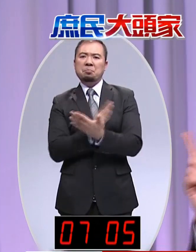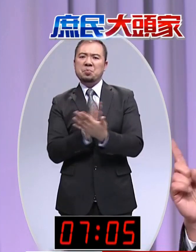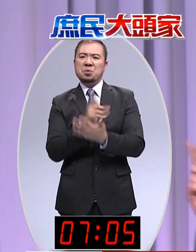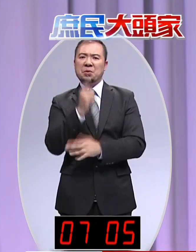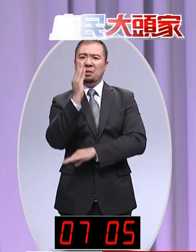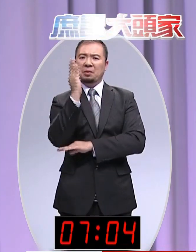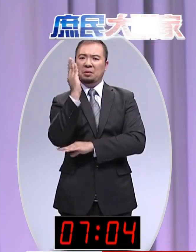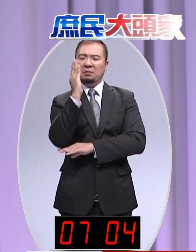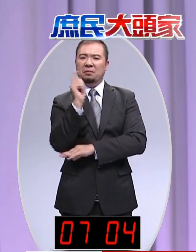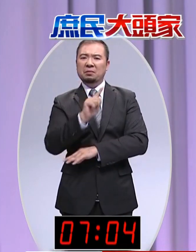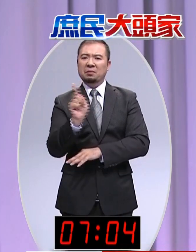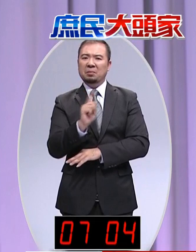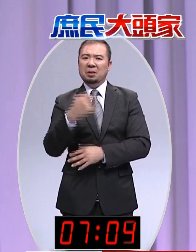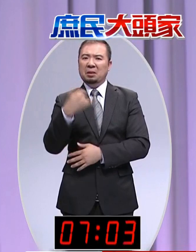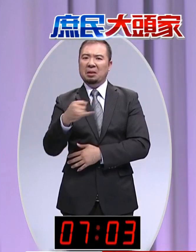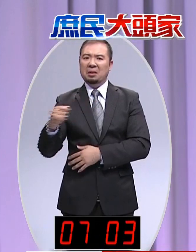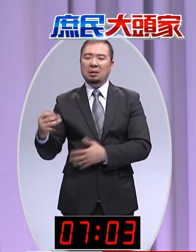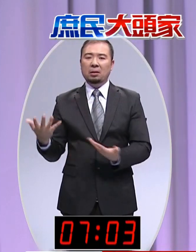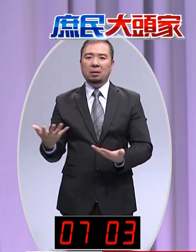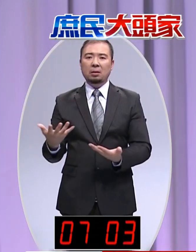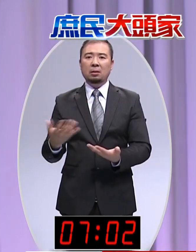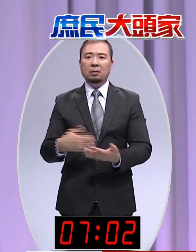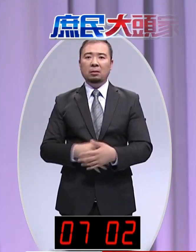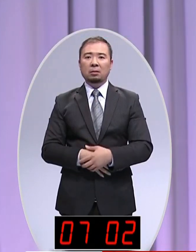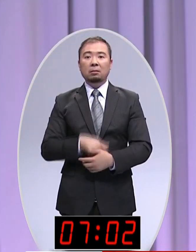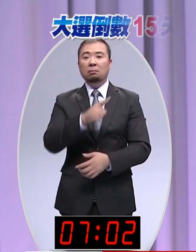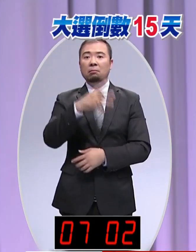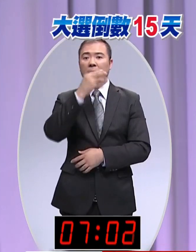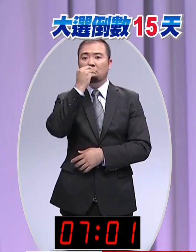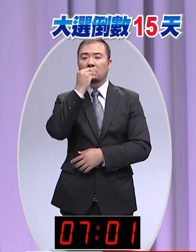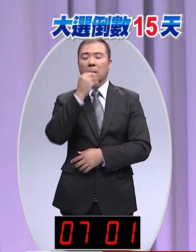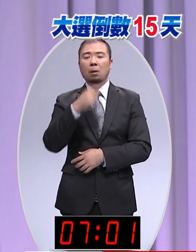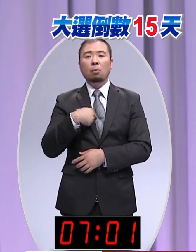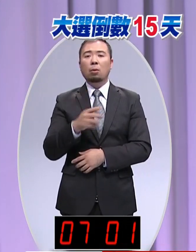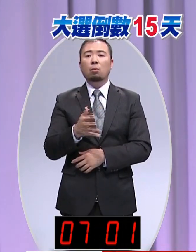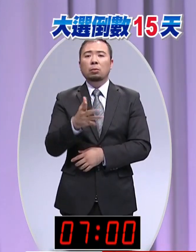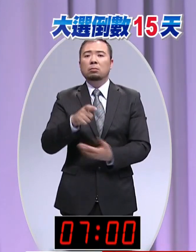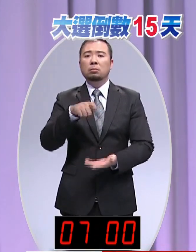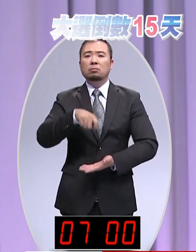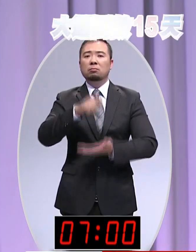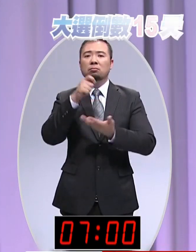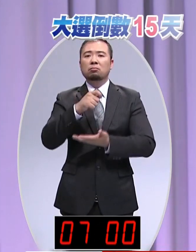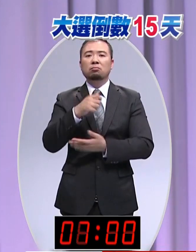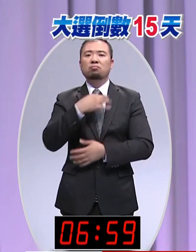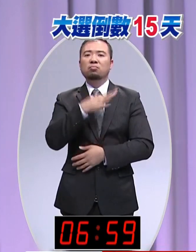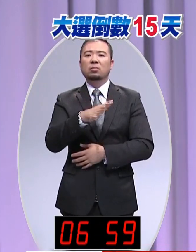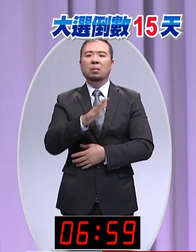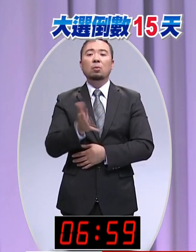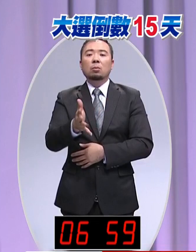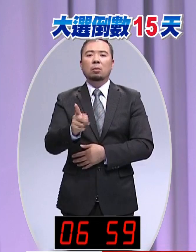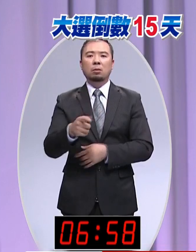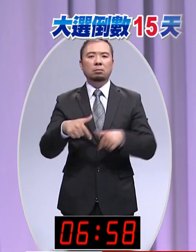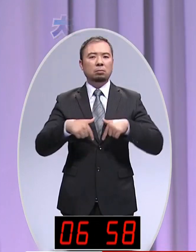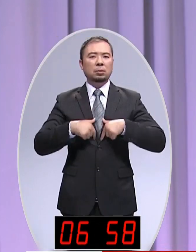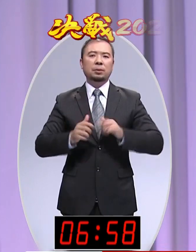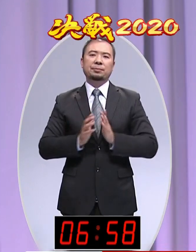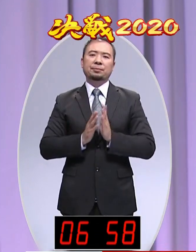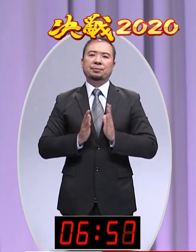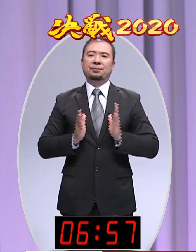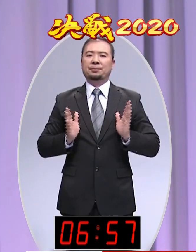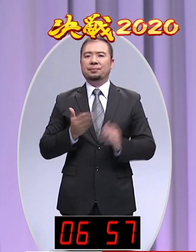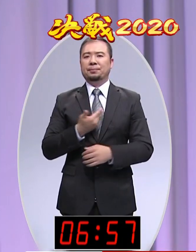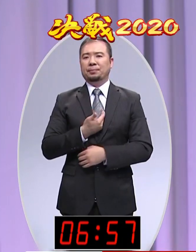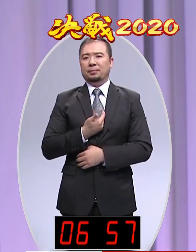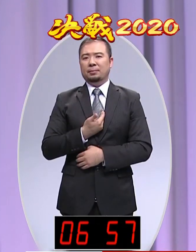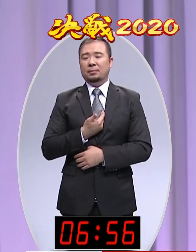你一个字不说。我为什么不想讲？因为我们心存厚道，你每一件